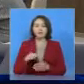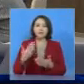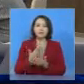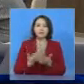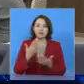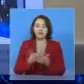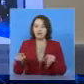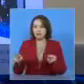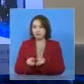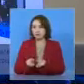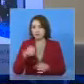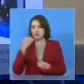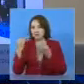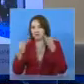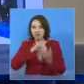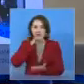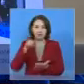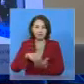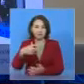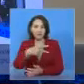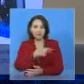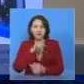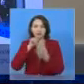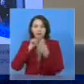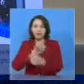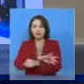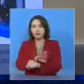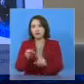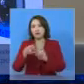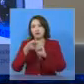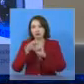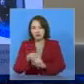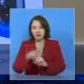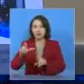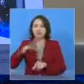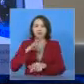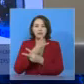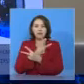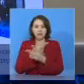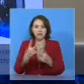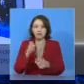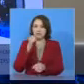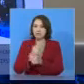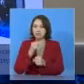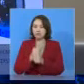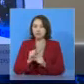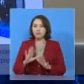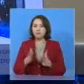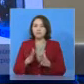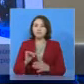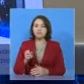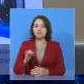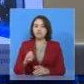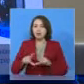совещания также были обсуждены вопросы вакцинации против COVID-19, а также была рассмотрена деятельность ситуационного